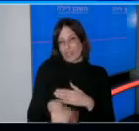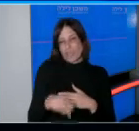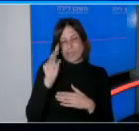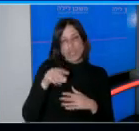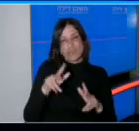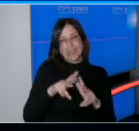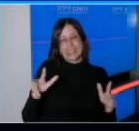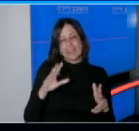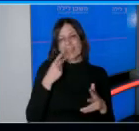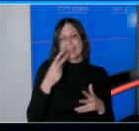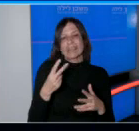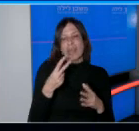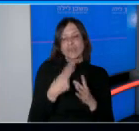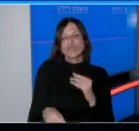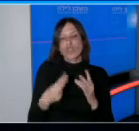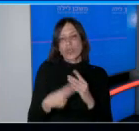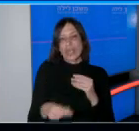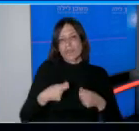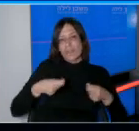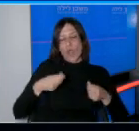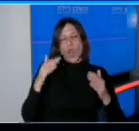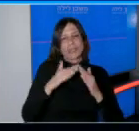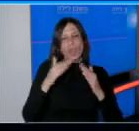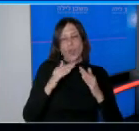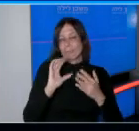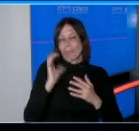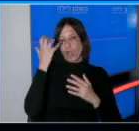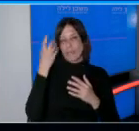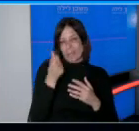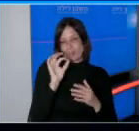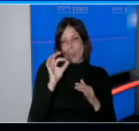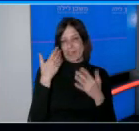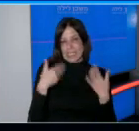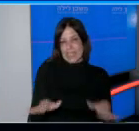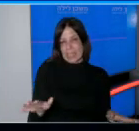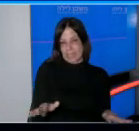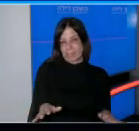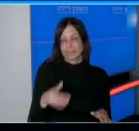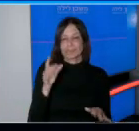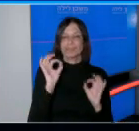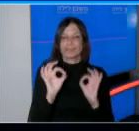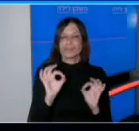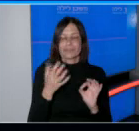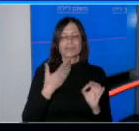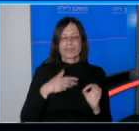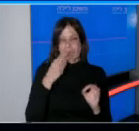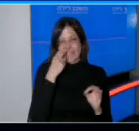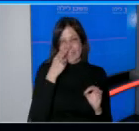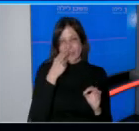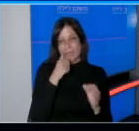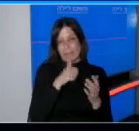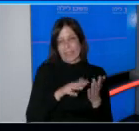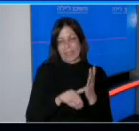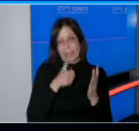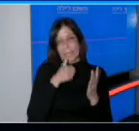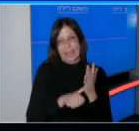מצב שאולי נראה גל פשיטות רגל ומחירות דירות מטורף במחירי הפסד? אז זה בדיוק מה שבנק ישראל מנסה למנוע מסיבה פשוטה,